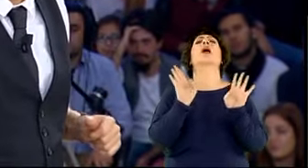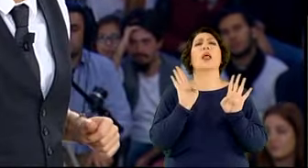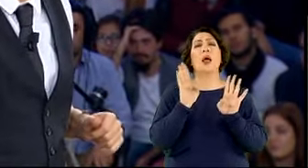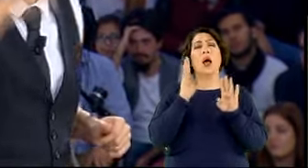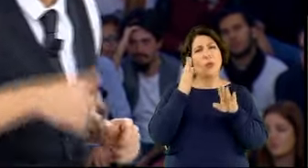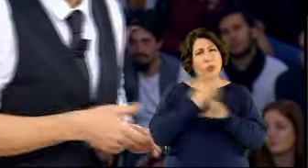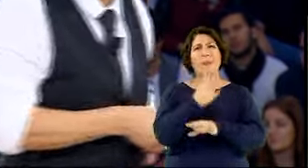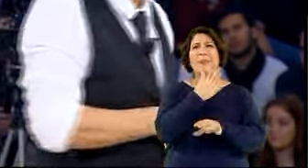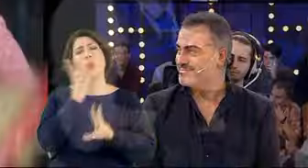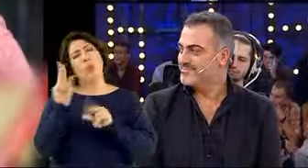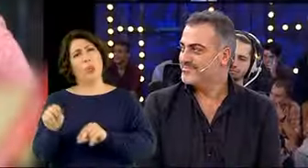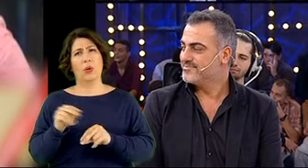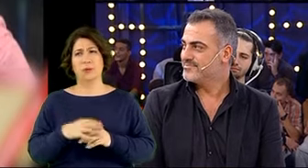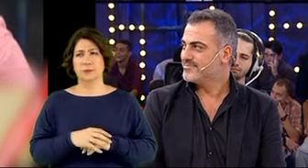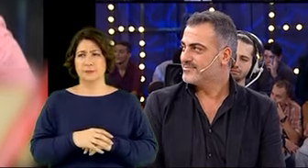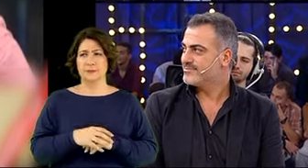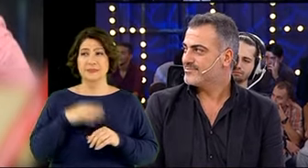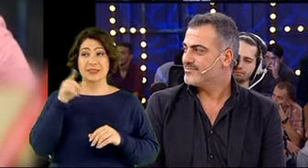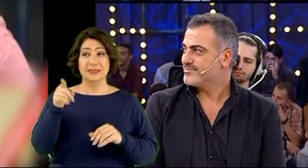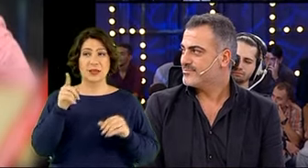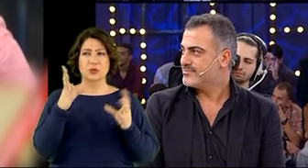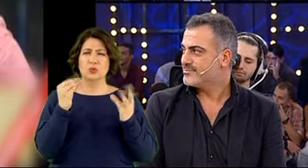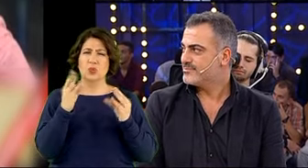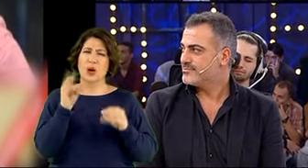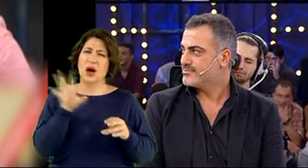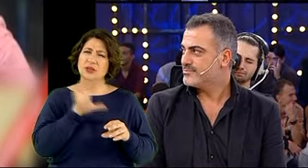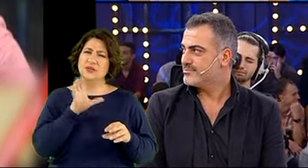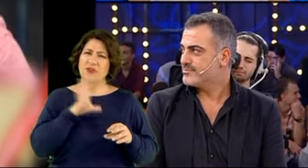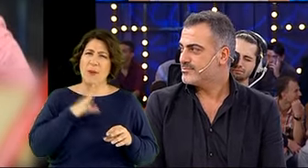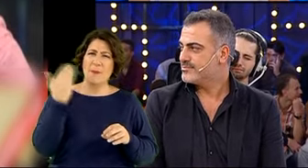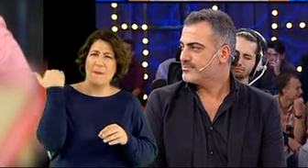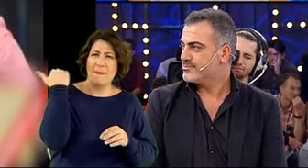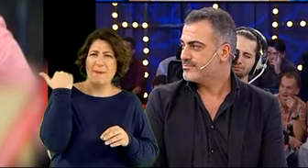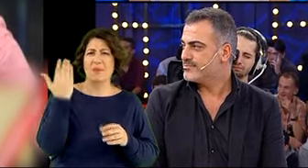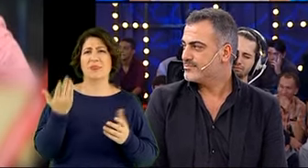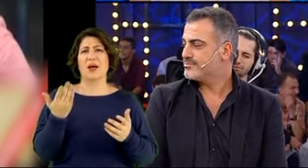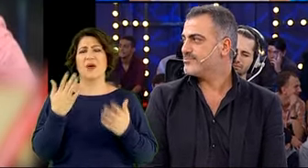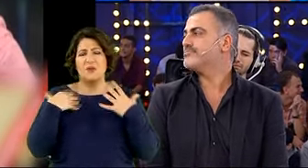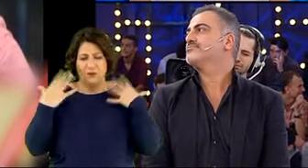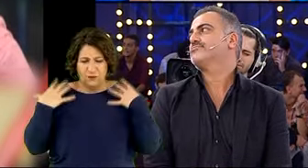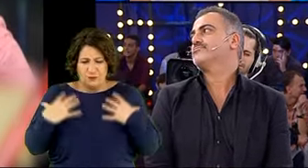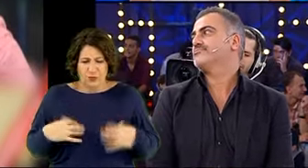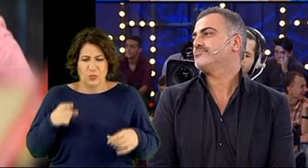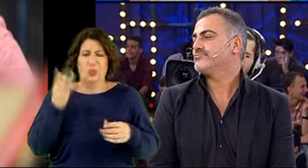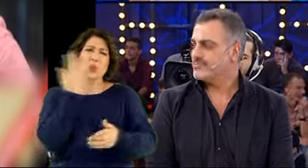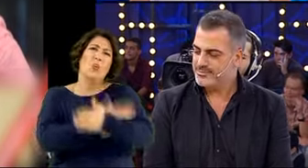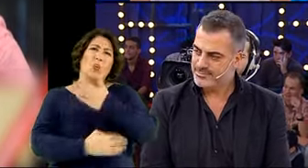da bir görelim. Yüzlerimde çok acı var, belimde ama vücudumdaki bu